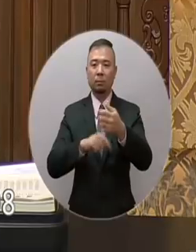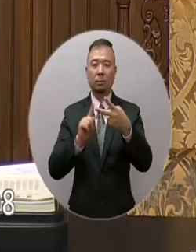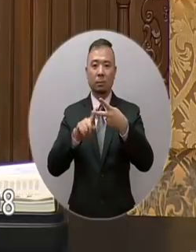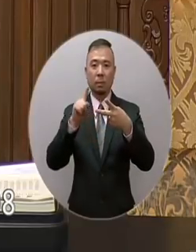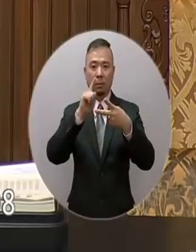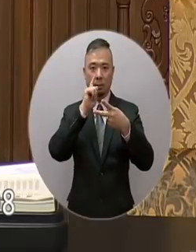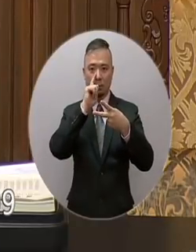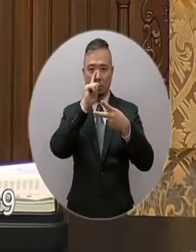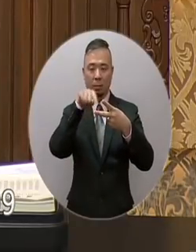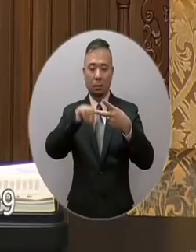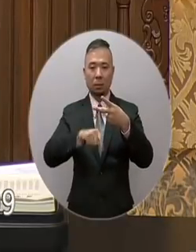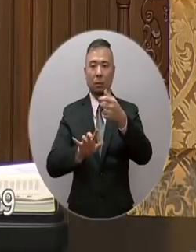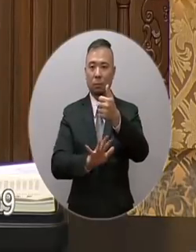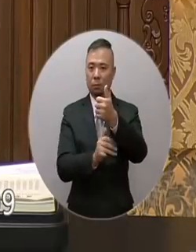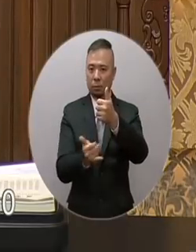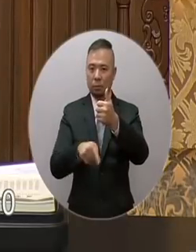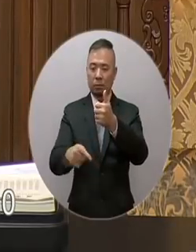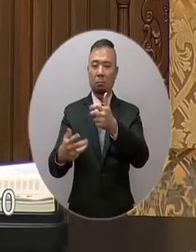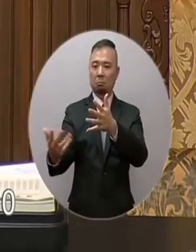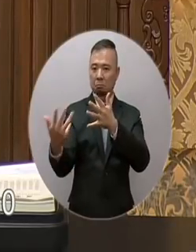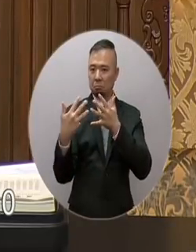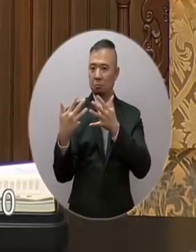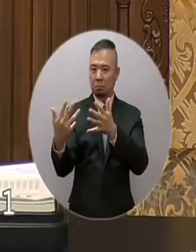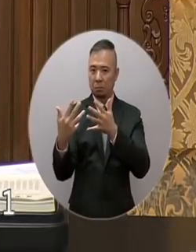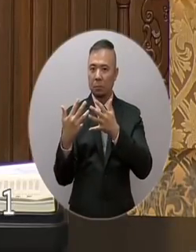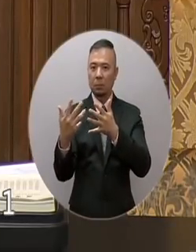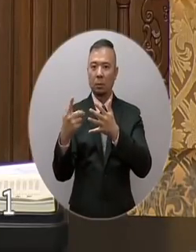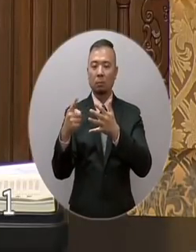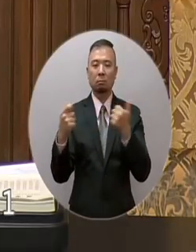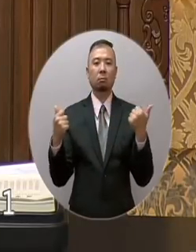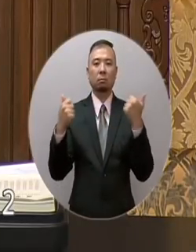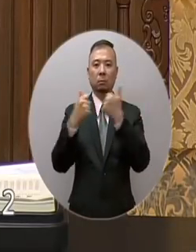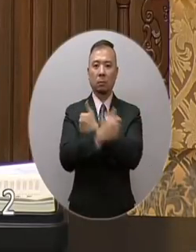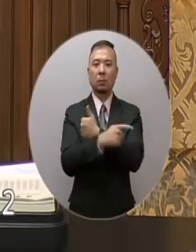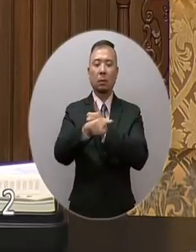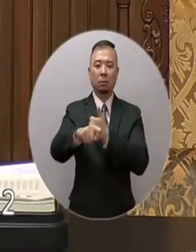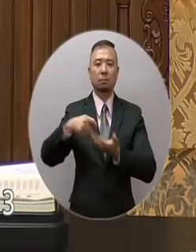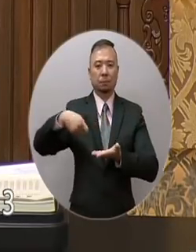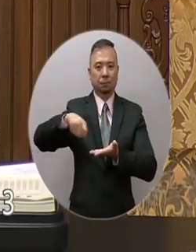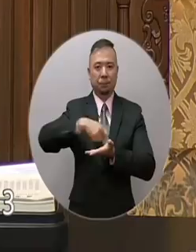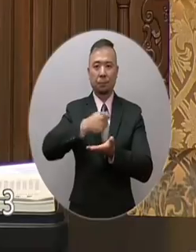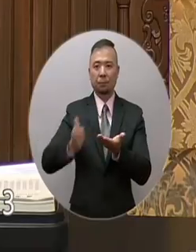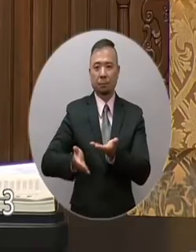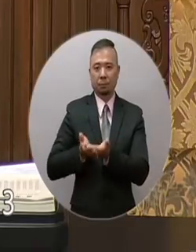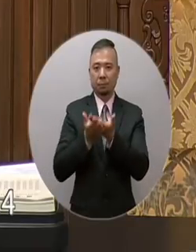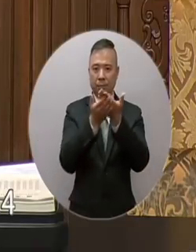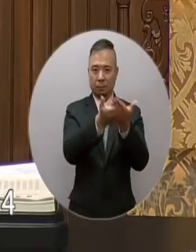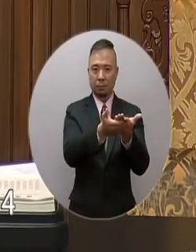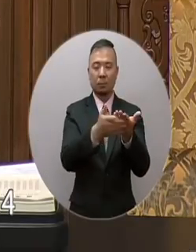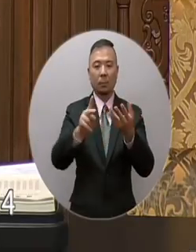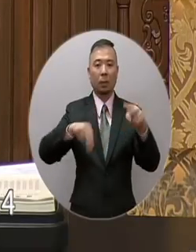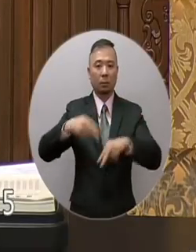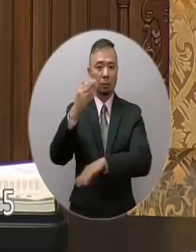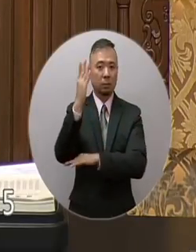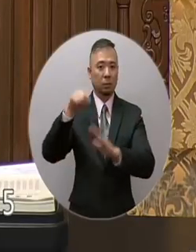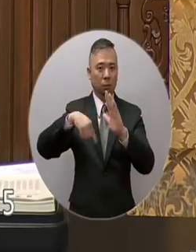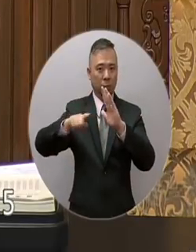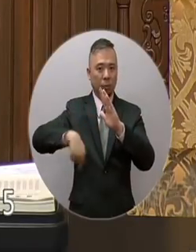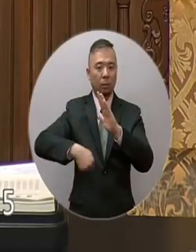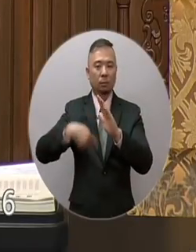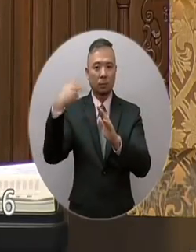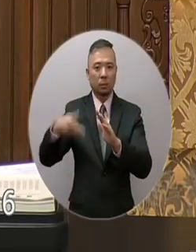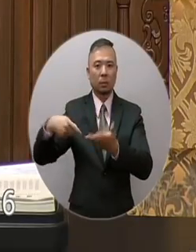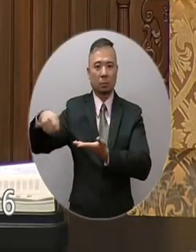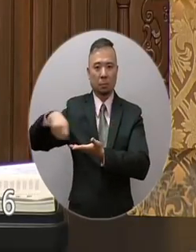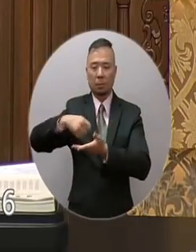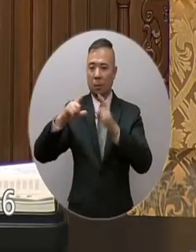员曼丽之质询，均已书面提出，请行政院书面答复